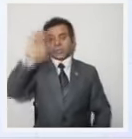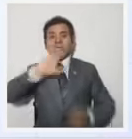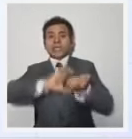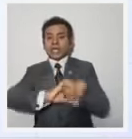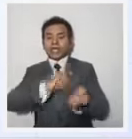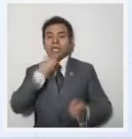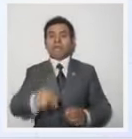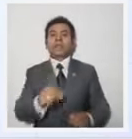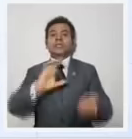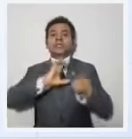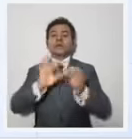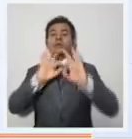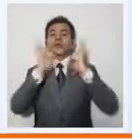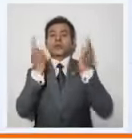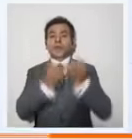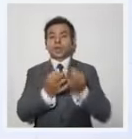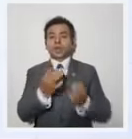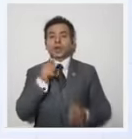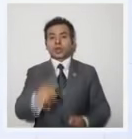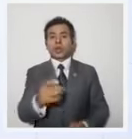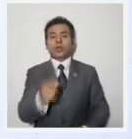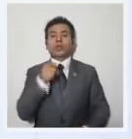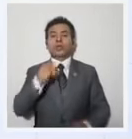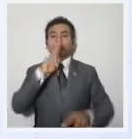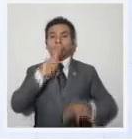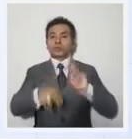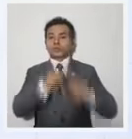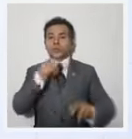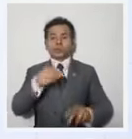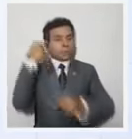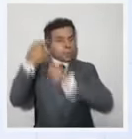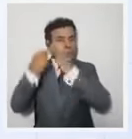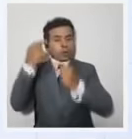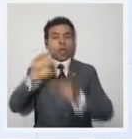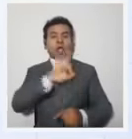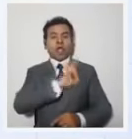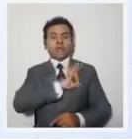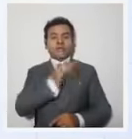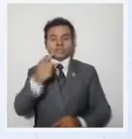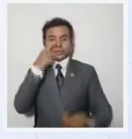হয়েছে, যেখানে বাংলাদেশের ৬৪ জেলার সিভিল সার্জন এবং অধিকাংশ উপজেলার